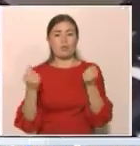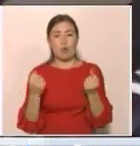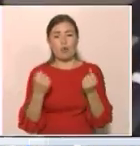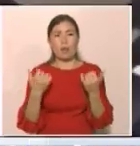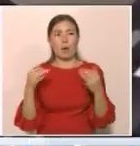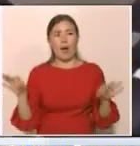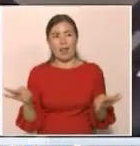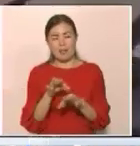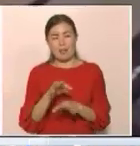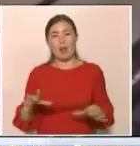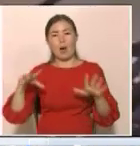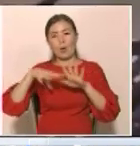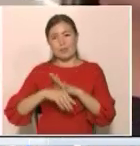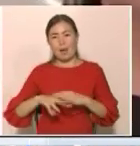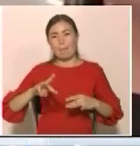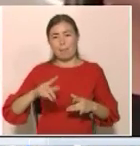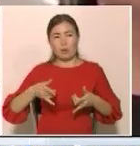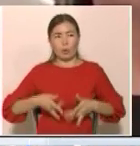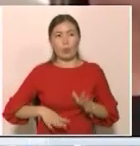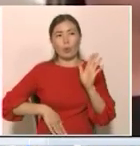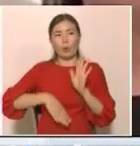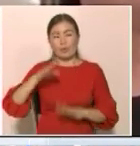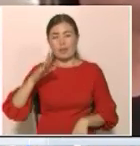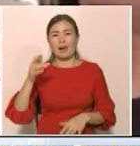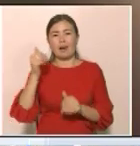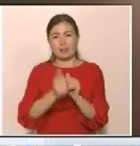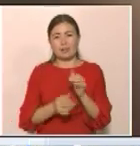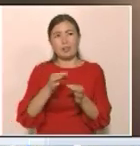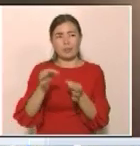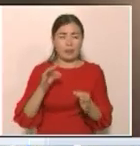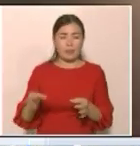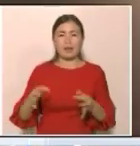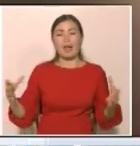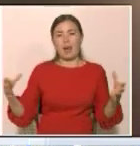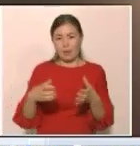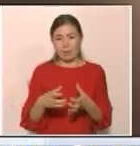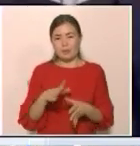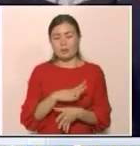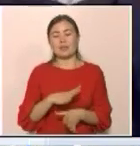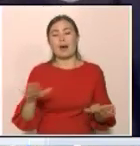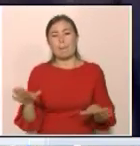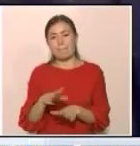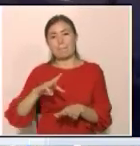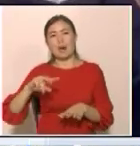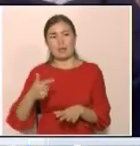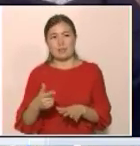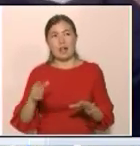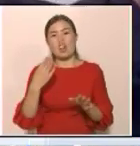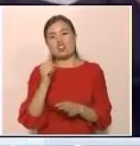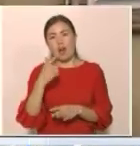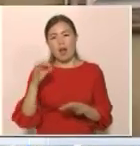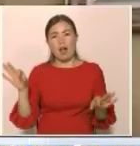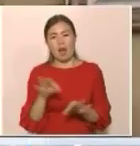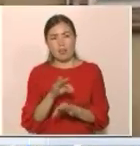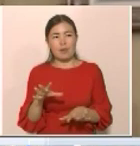әншілер де қосылды. Маңғыстауда туып өсіп, еліміздің әр қиырында жүрген 31 әнші бірігіп, ұшады Маңғыстаудан шағалалар әнін